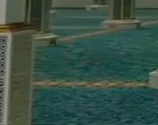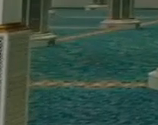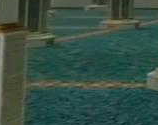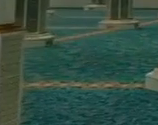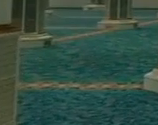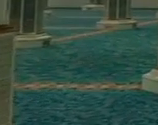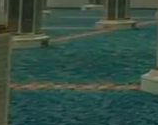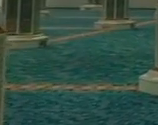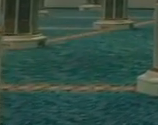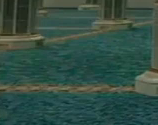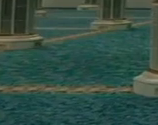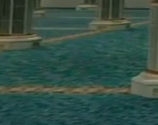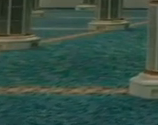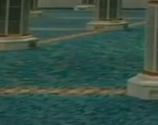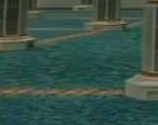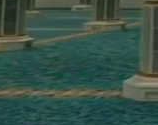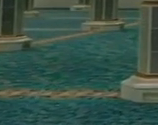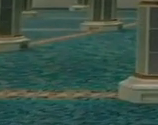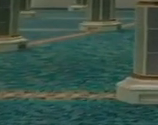الله حي على الصلاه